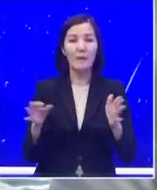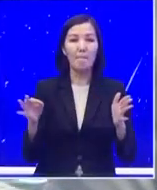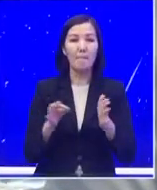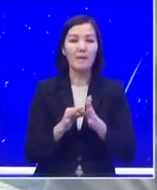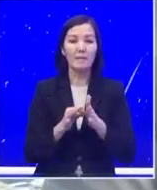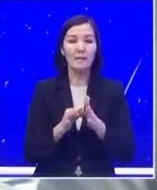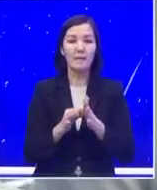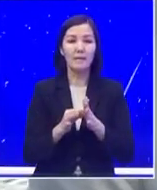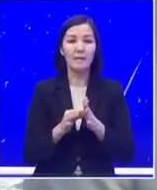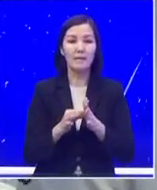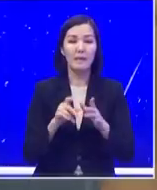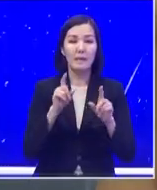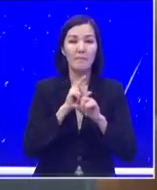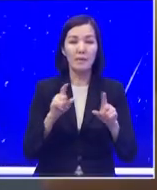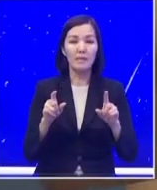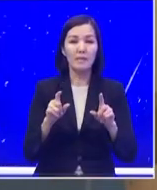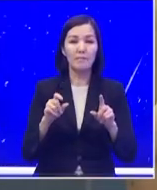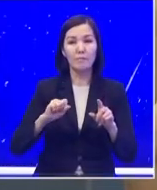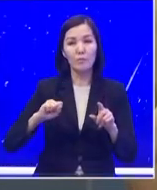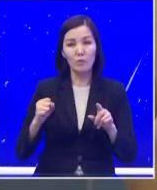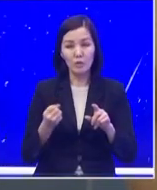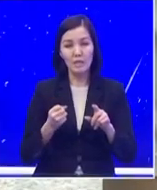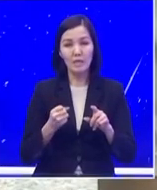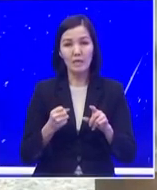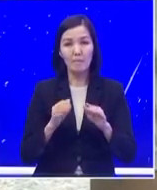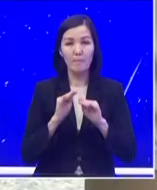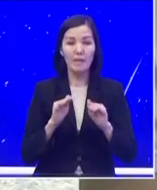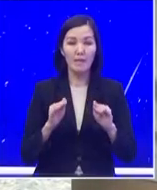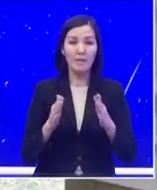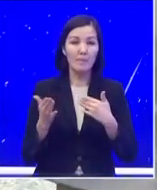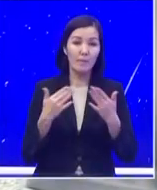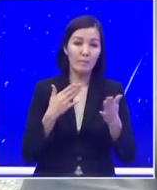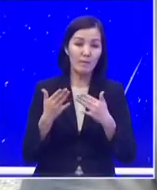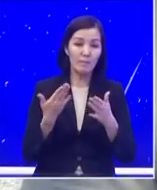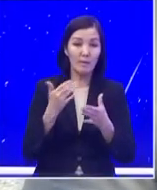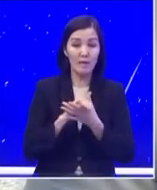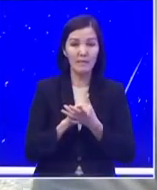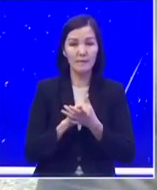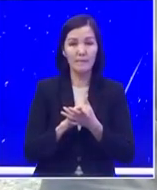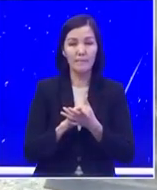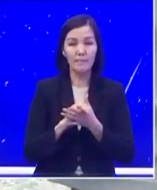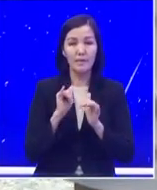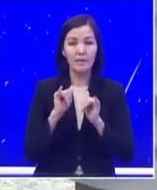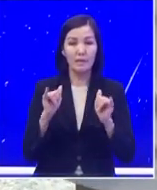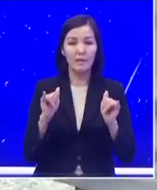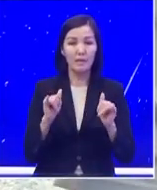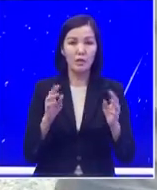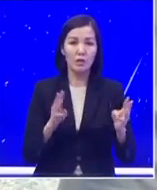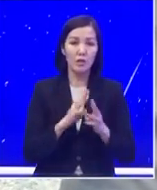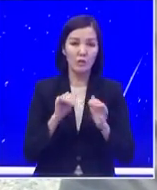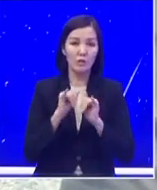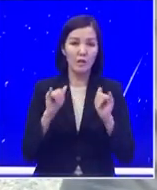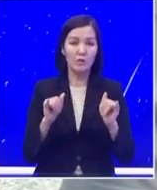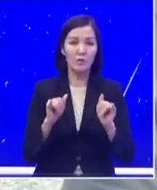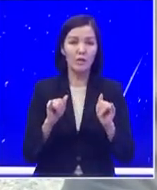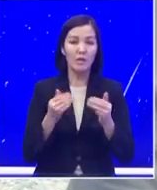ол мектеп арасында достықты орнату, оқушылардың жүзуге деген талары жақсы көбейіп, оқушылардың саны артуда.